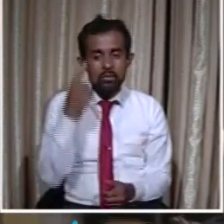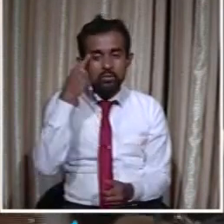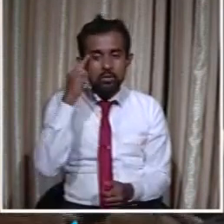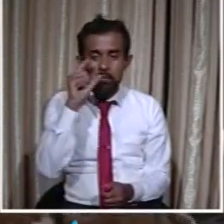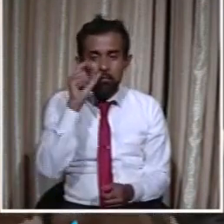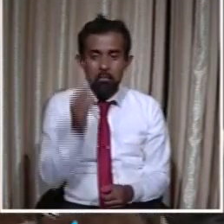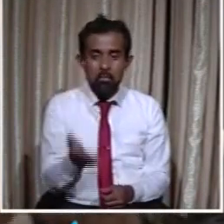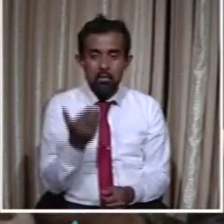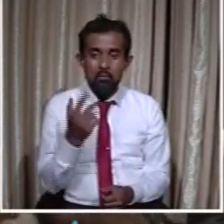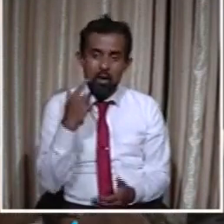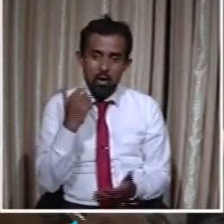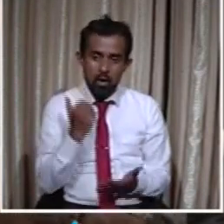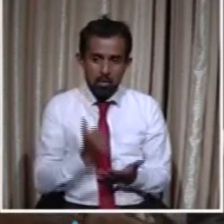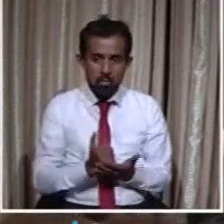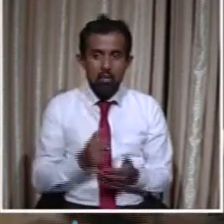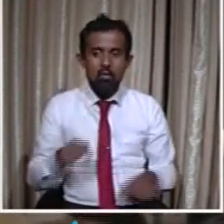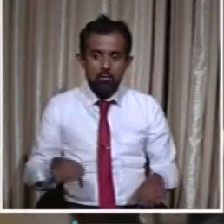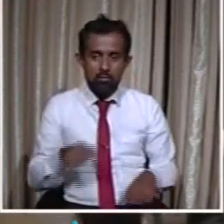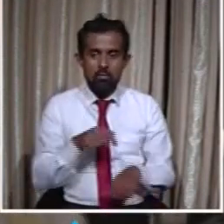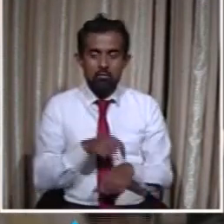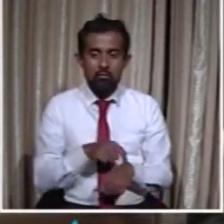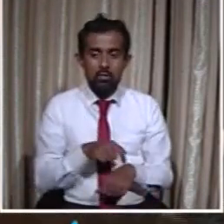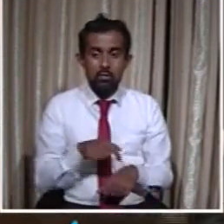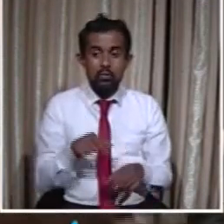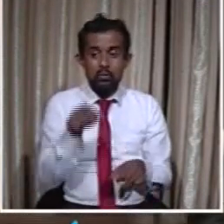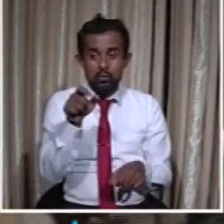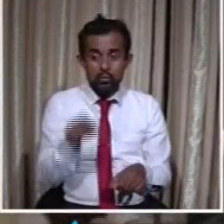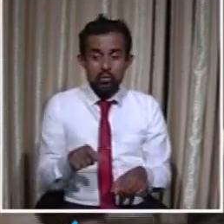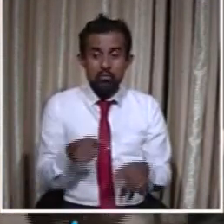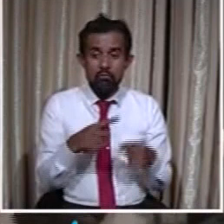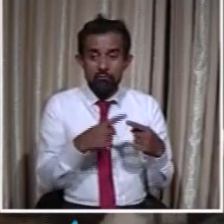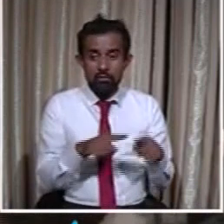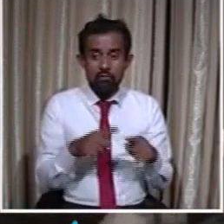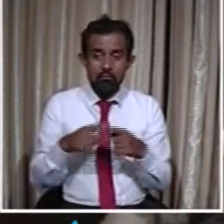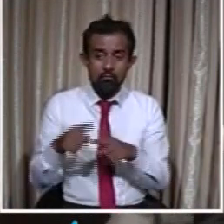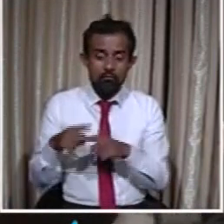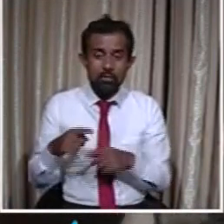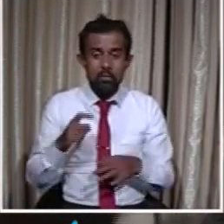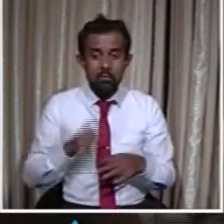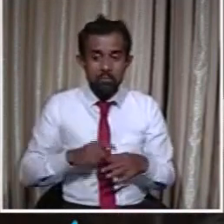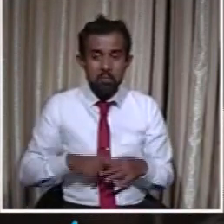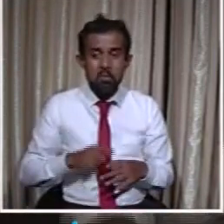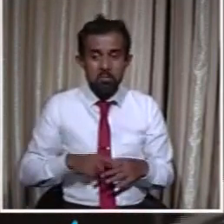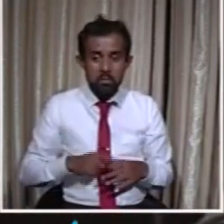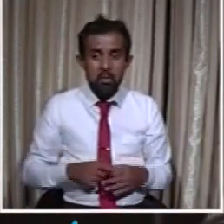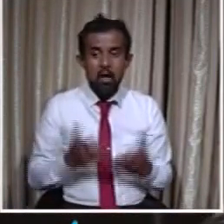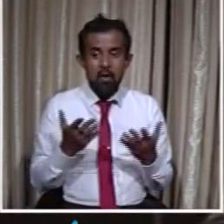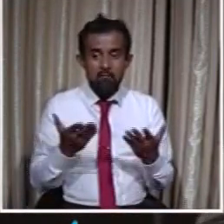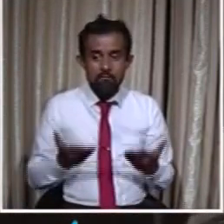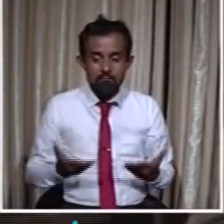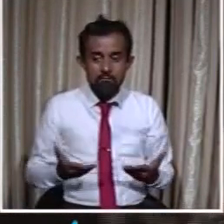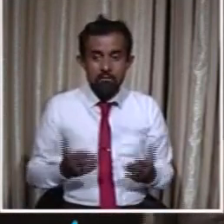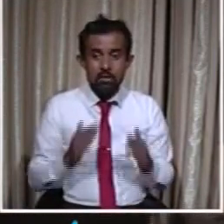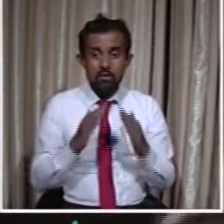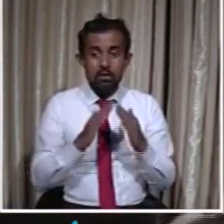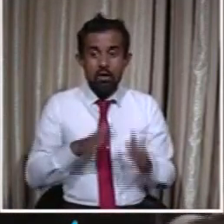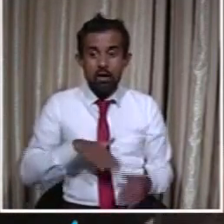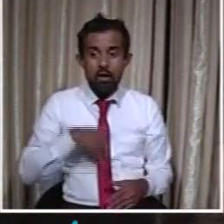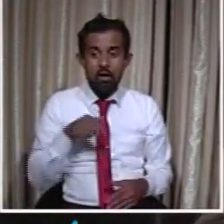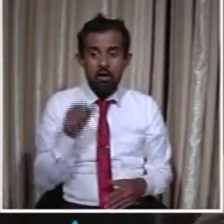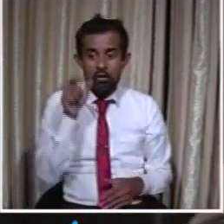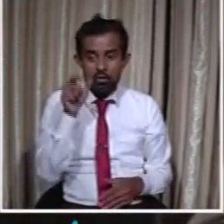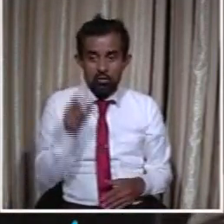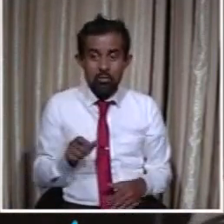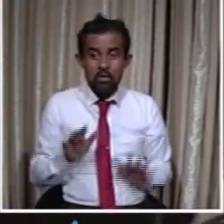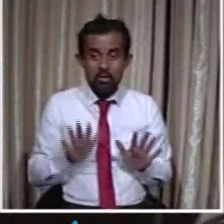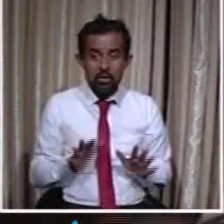தெரிந்து கொண்டிருப்பீர்கள் என்றால், சாதாரணமாக ஒரு குடும்ப தலைவர் இருக்கின்ற குடும்பங்கள் கூட சாதாரண வாழ்க்கை வாழ முடியாத சூழ்நிலை தற்பொழுது இருக்கிறது.